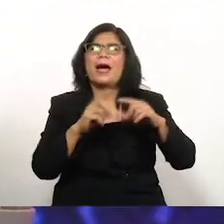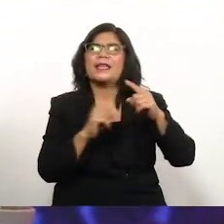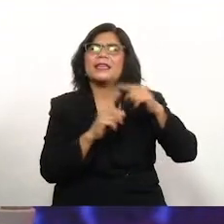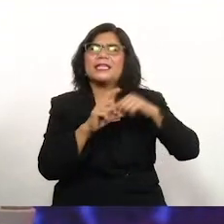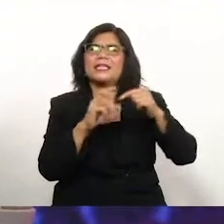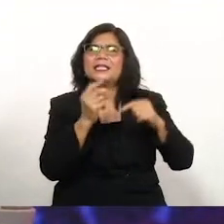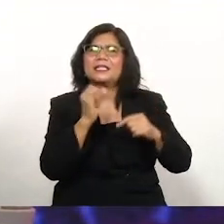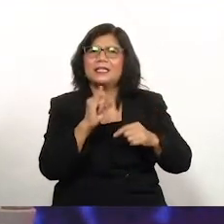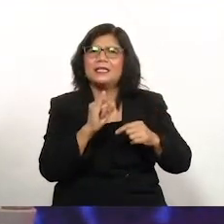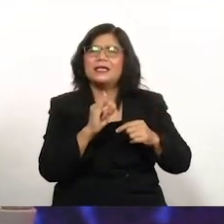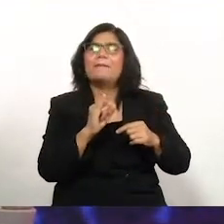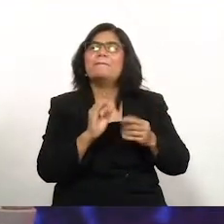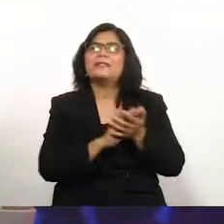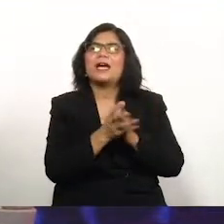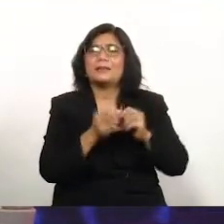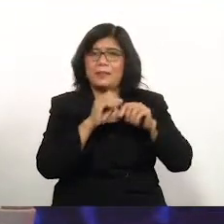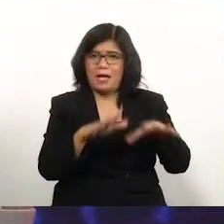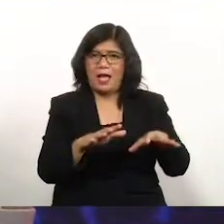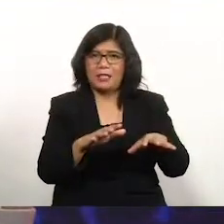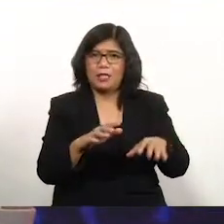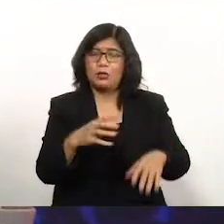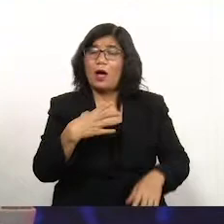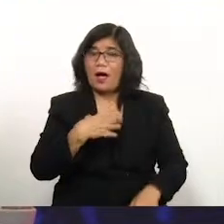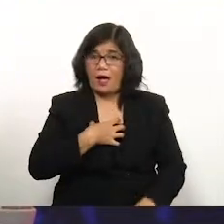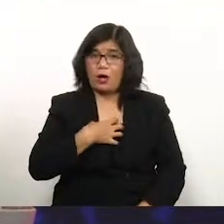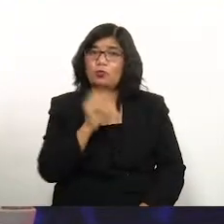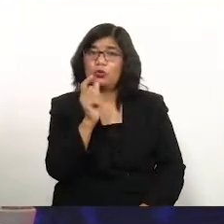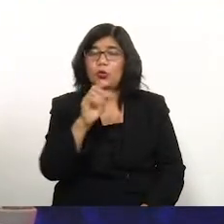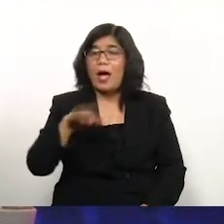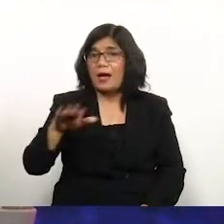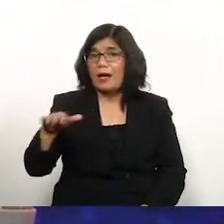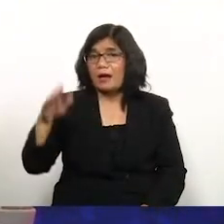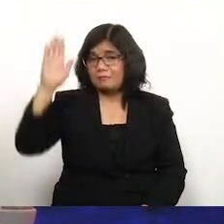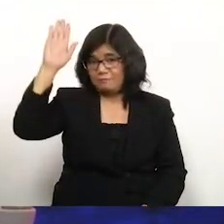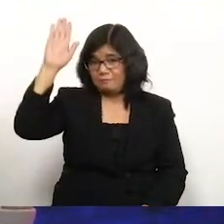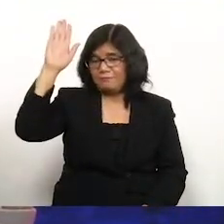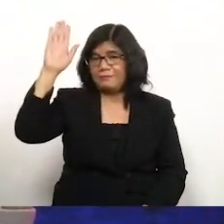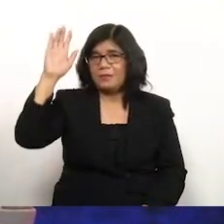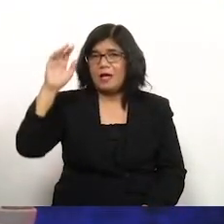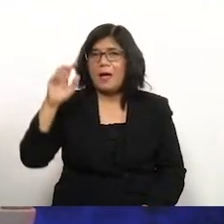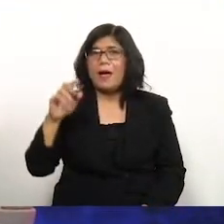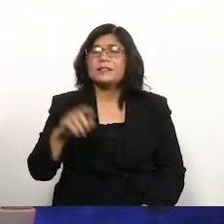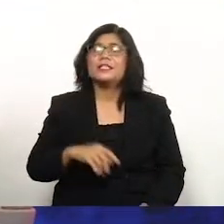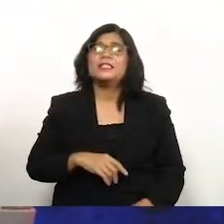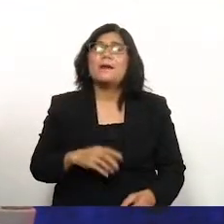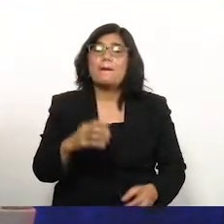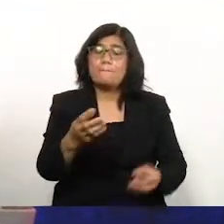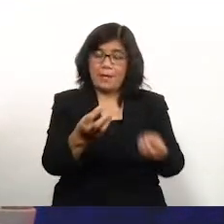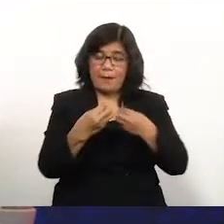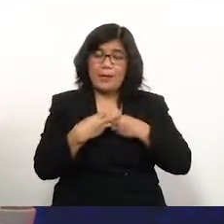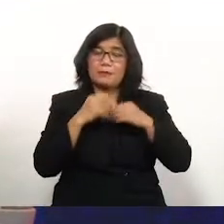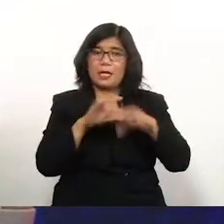Hai itu hak yang Tuhan sediakan buat anak-anak ya makanya sekali lagi ia memperoleh berkat bukan hanya